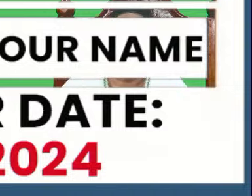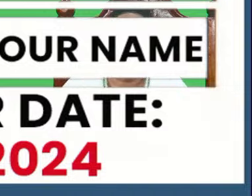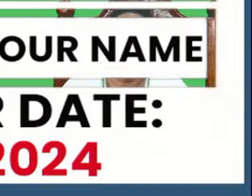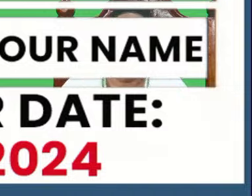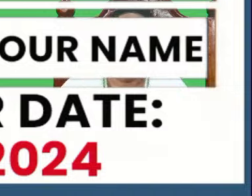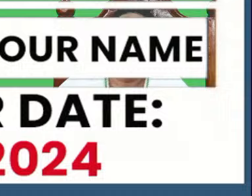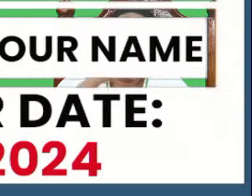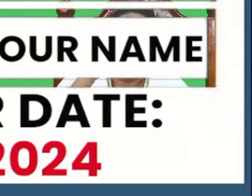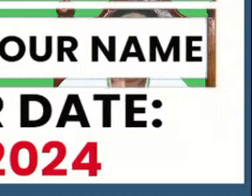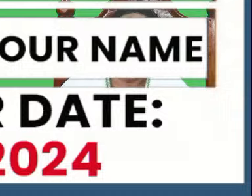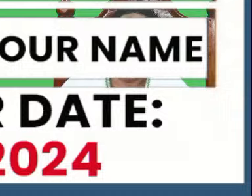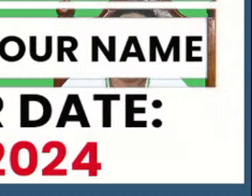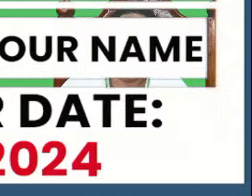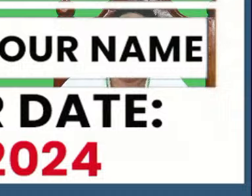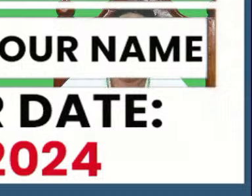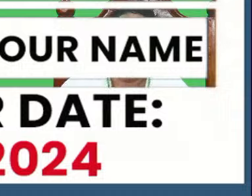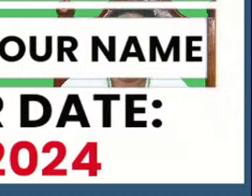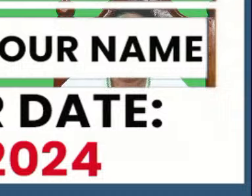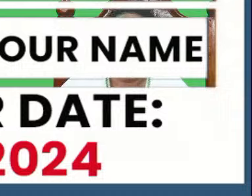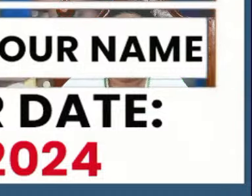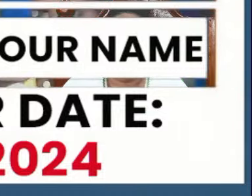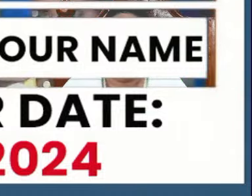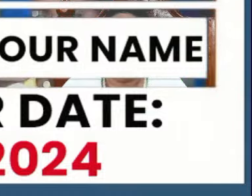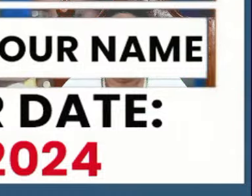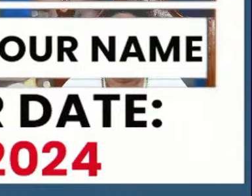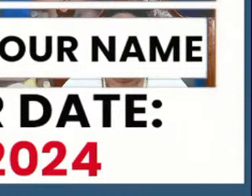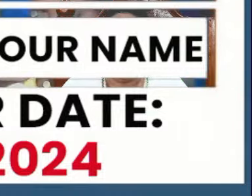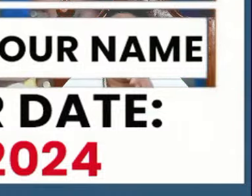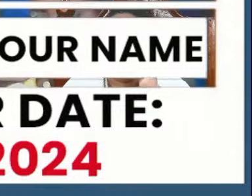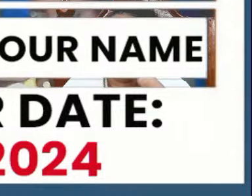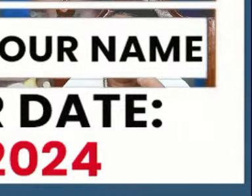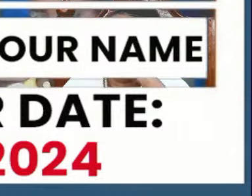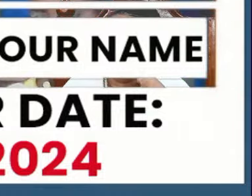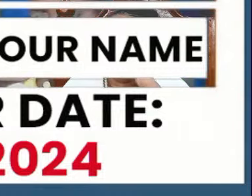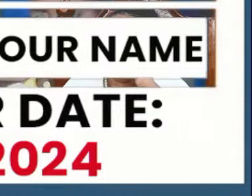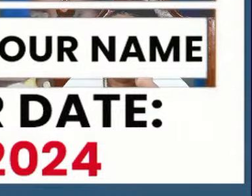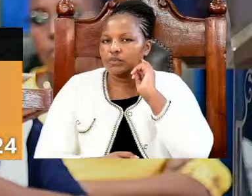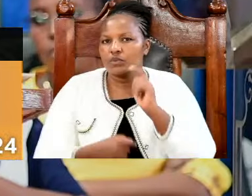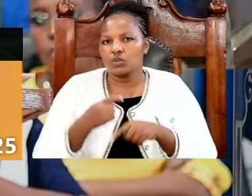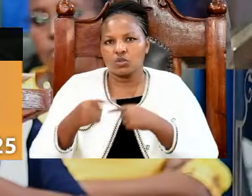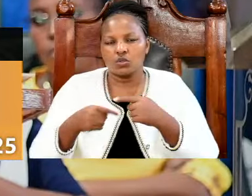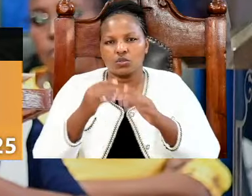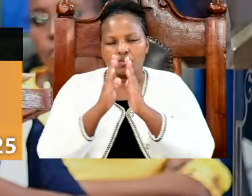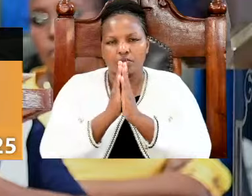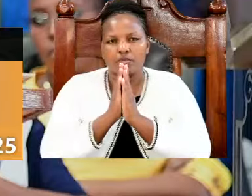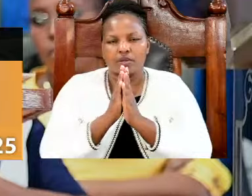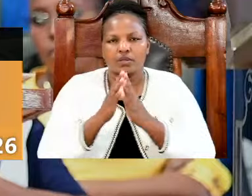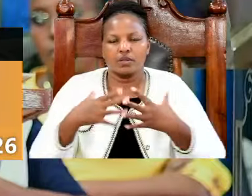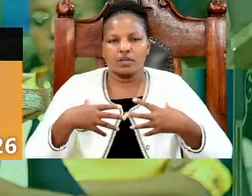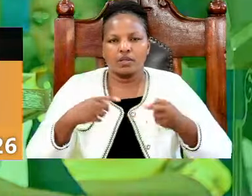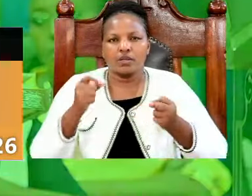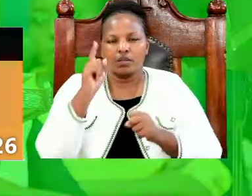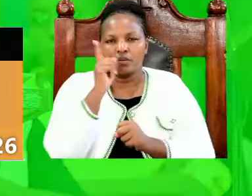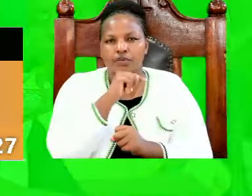ya sadaka yetu ya kawaida, ili tukaweze kusimama na yeye na tuendelee kumuombea uponyaji.